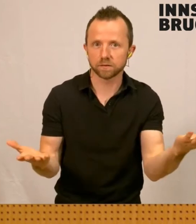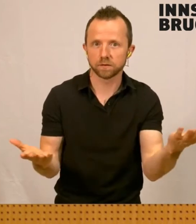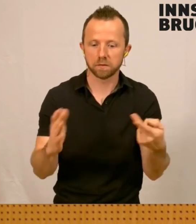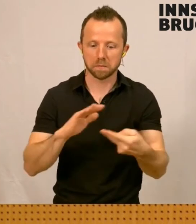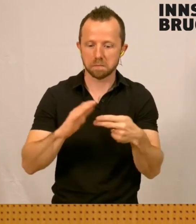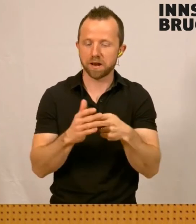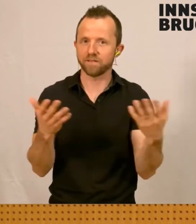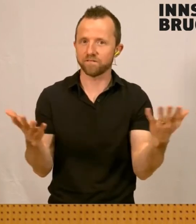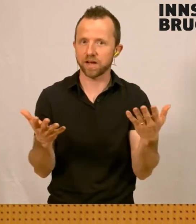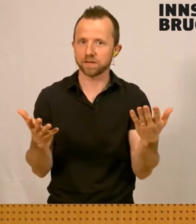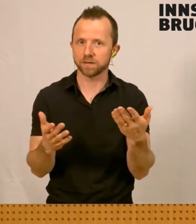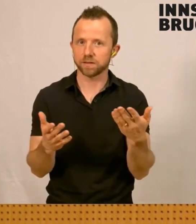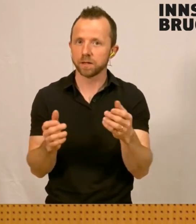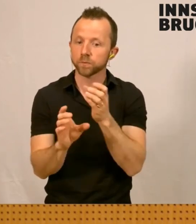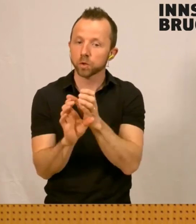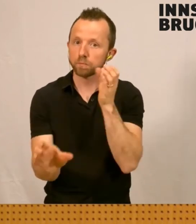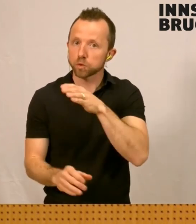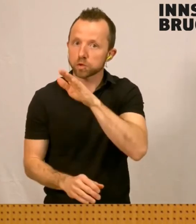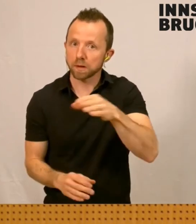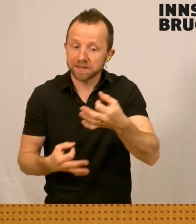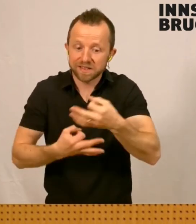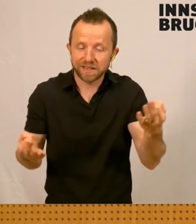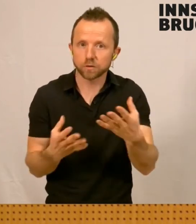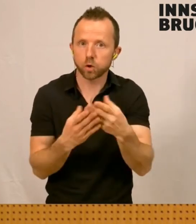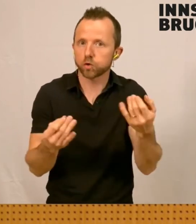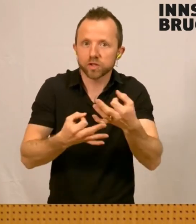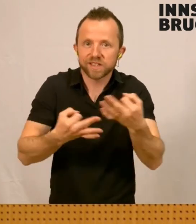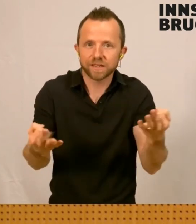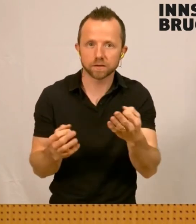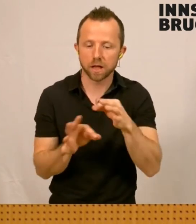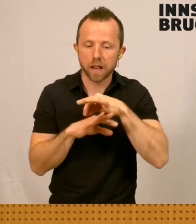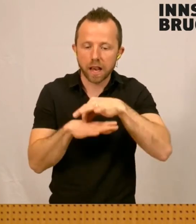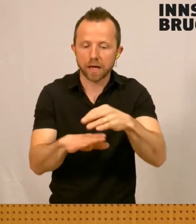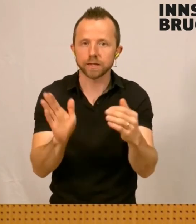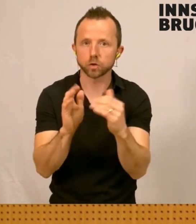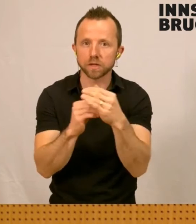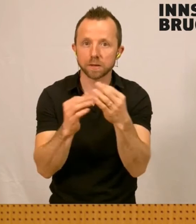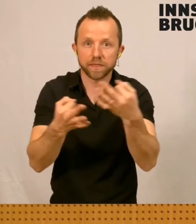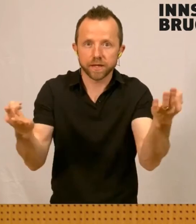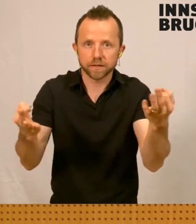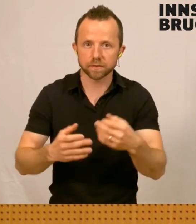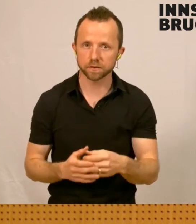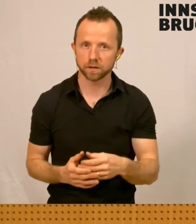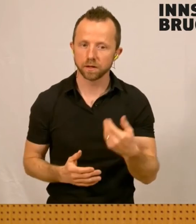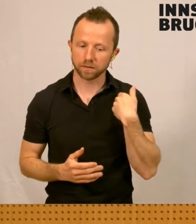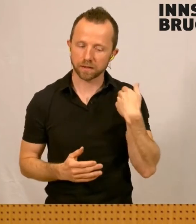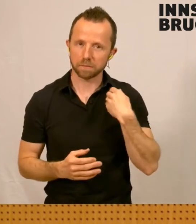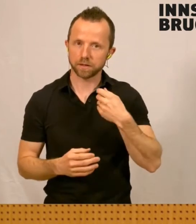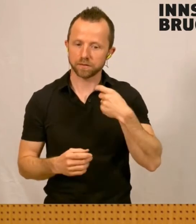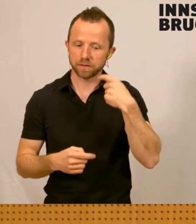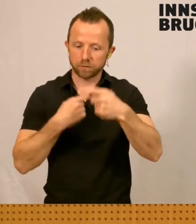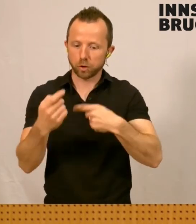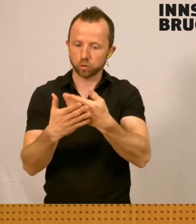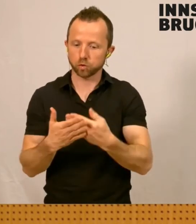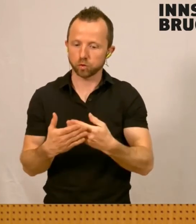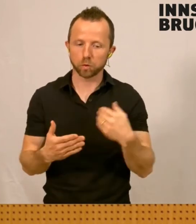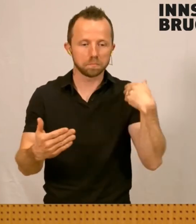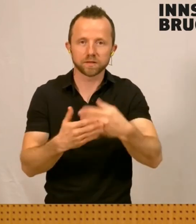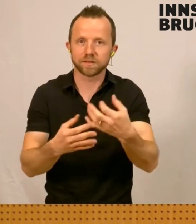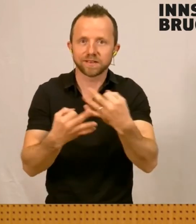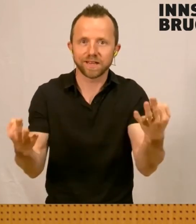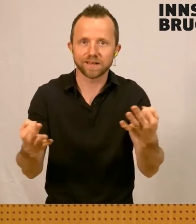haben keinen Busparkplatz, keine Lösung dazu, auch kein Leitsystem, keine der angekündigten Entwicklungen am Inn. und